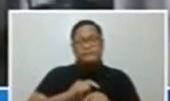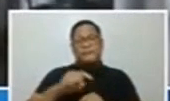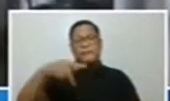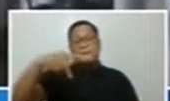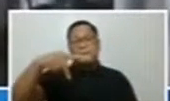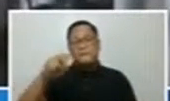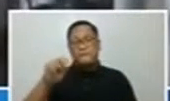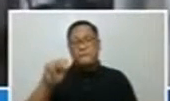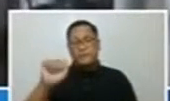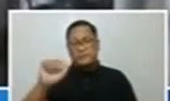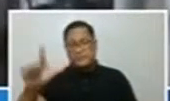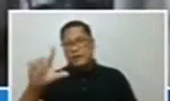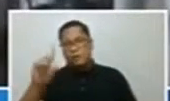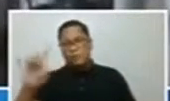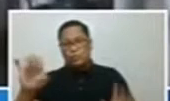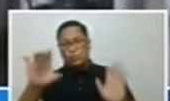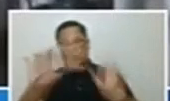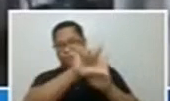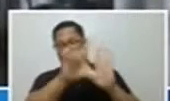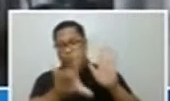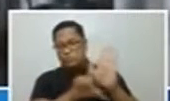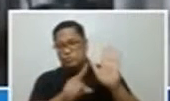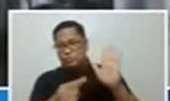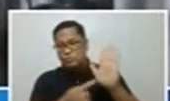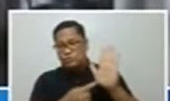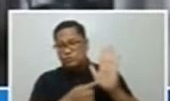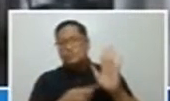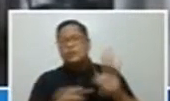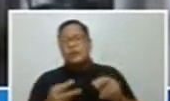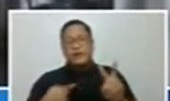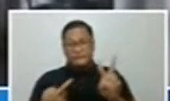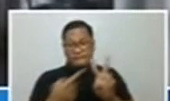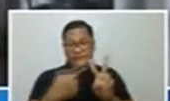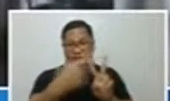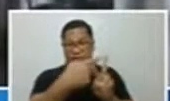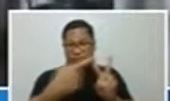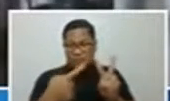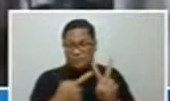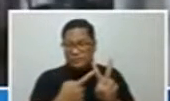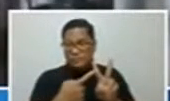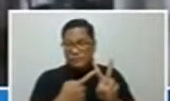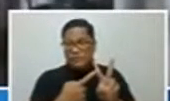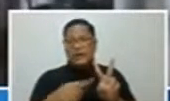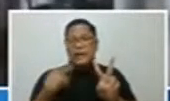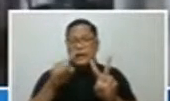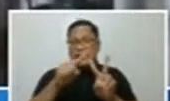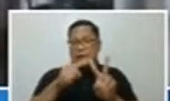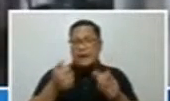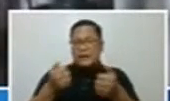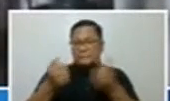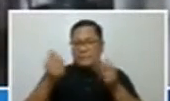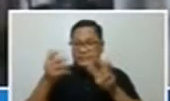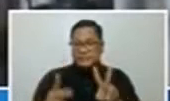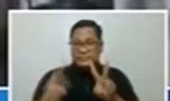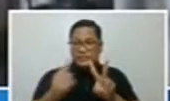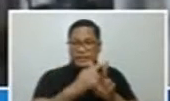lang para gusto natin ipakita na sa pag-uutos na ating Pangulong Duterte, ayaw niya na merong nananamantala at